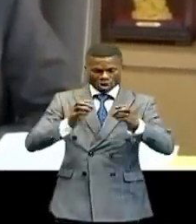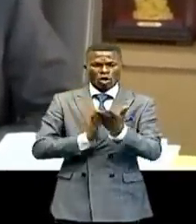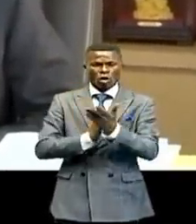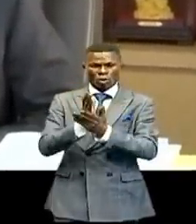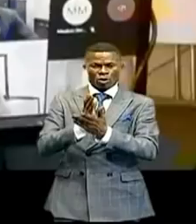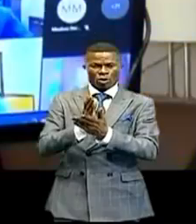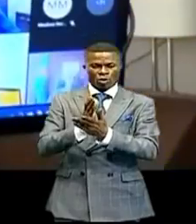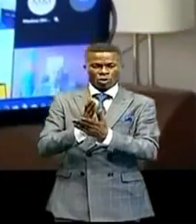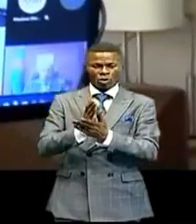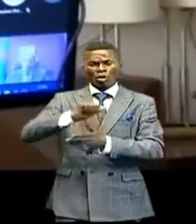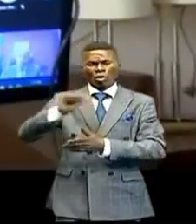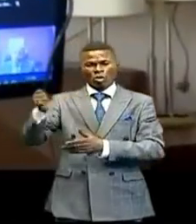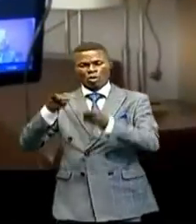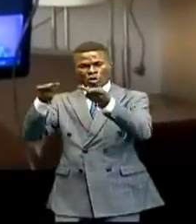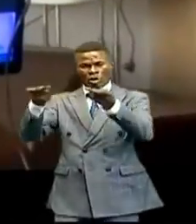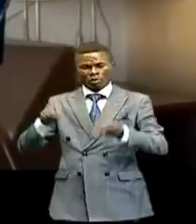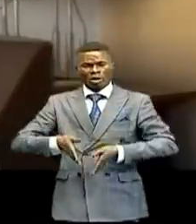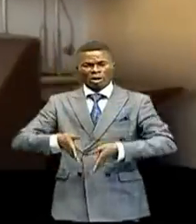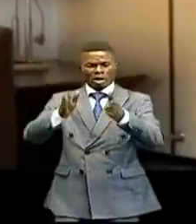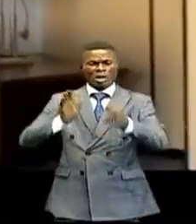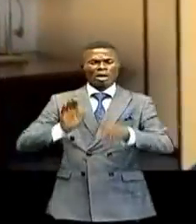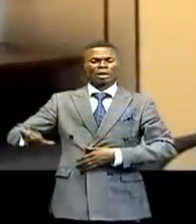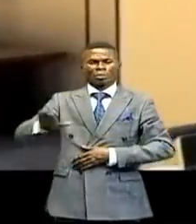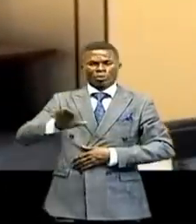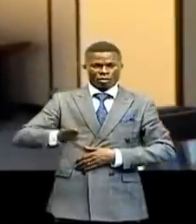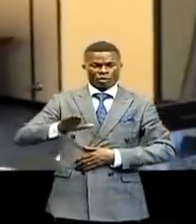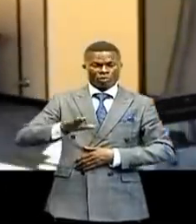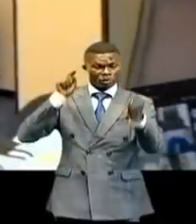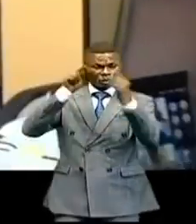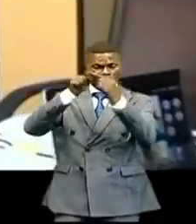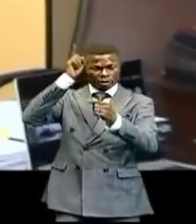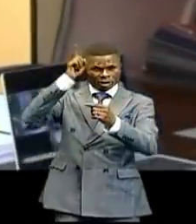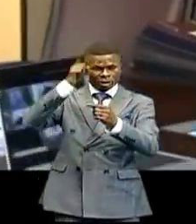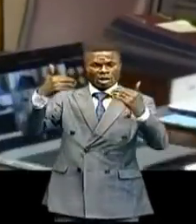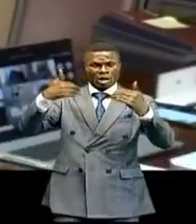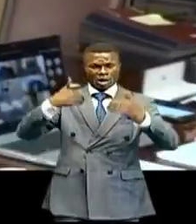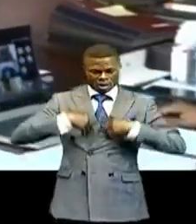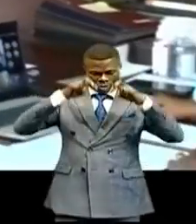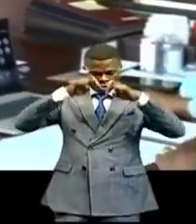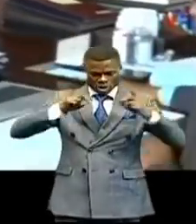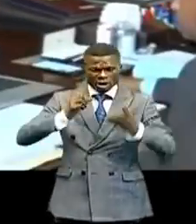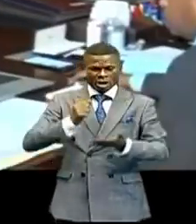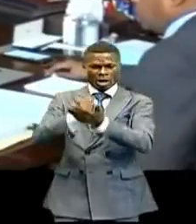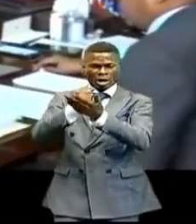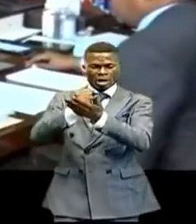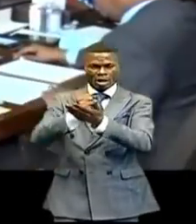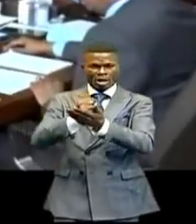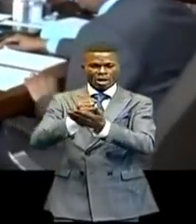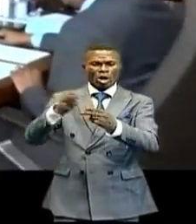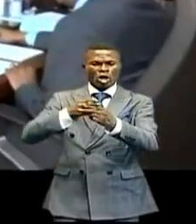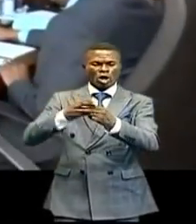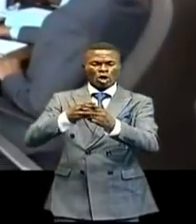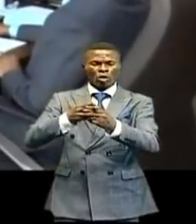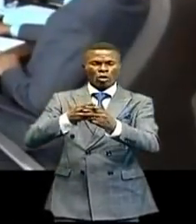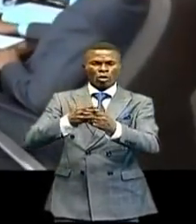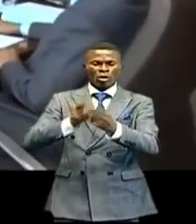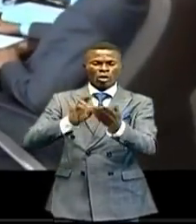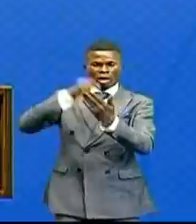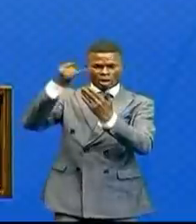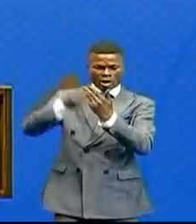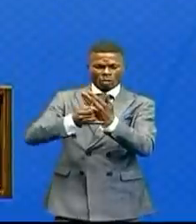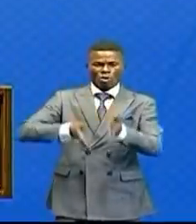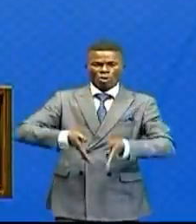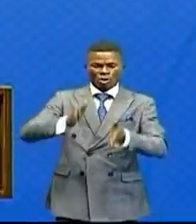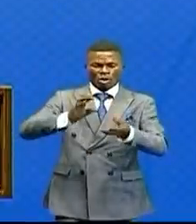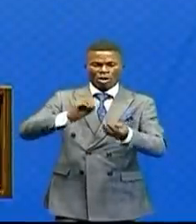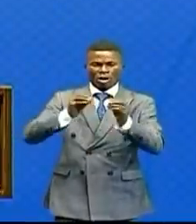faisabilité sur les autres corridors routiers nationaux, dans l'objectif d'avoir des études qui permettent de courter la durée d'un projet routier